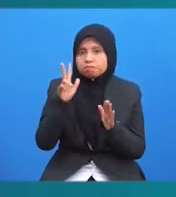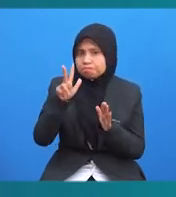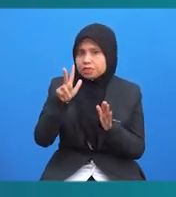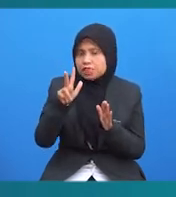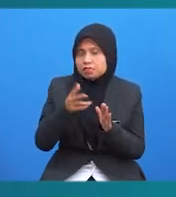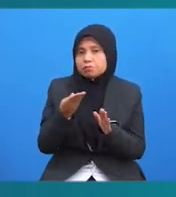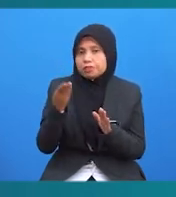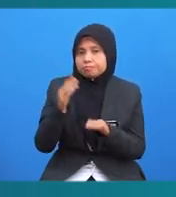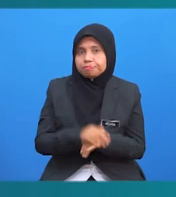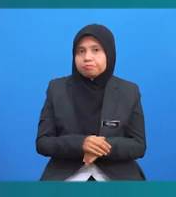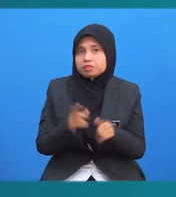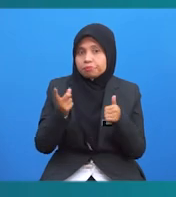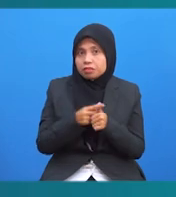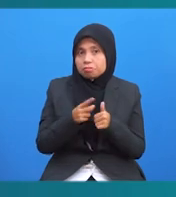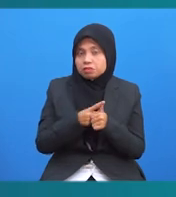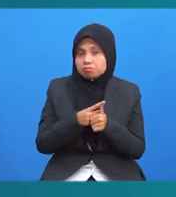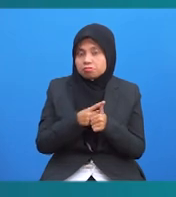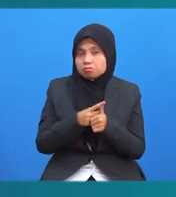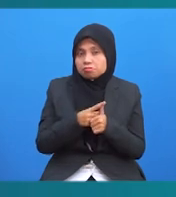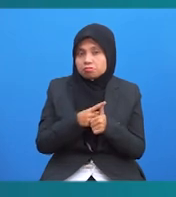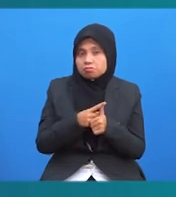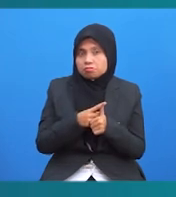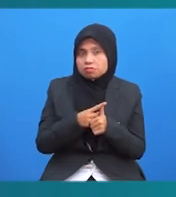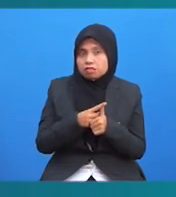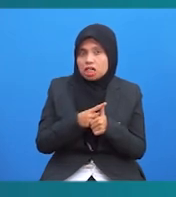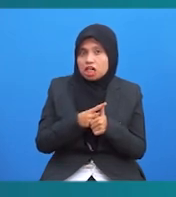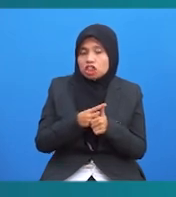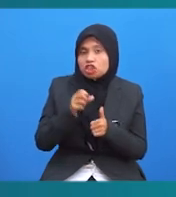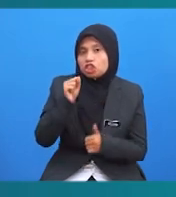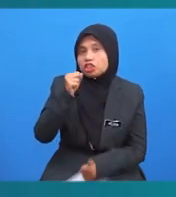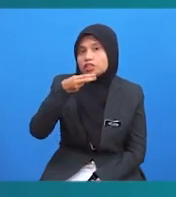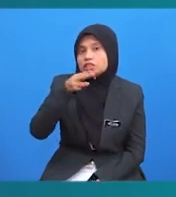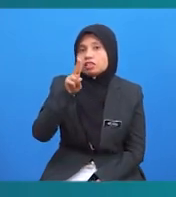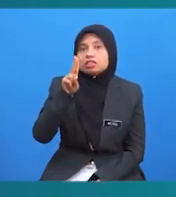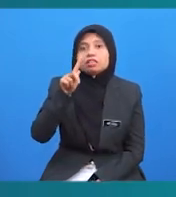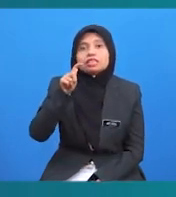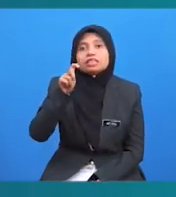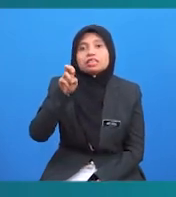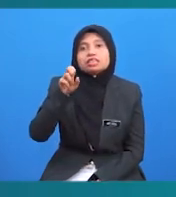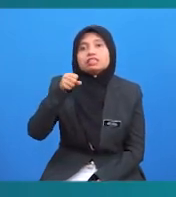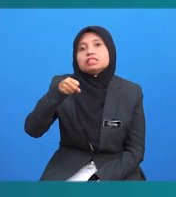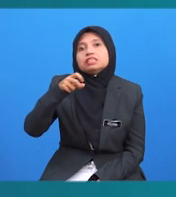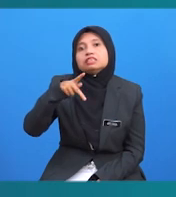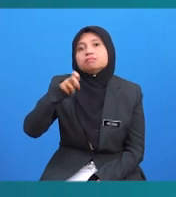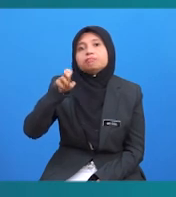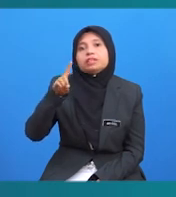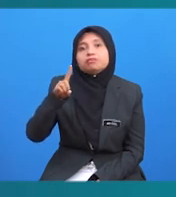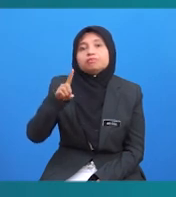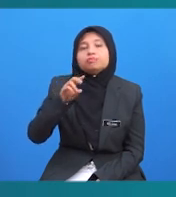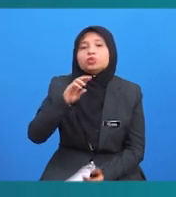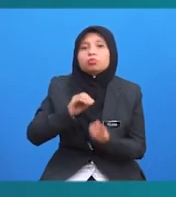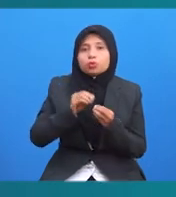utama. Yang pertama adalah shutter speed. Yang kedua adalah